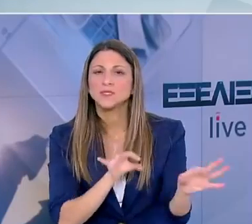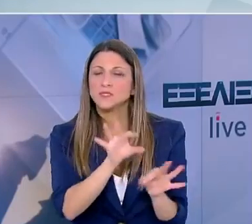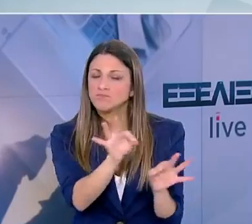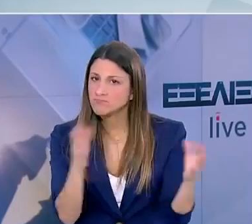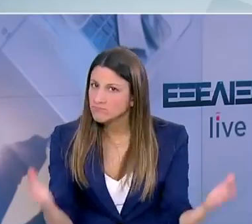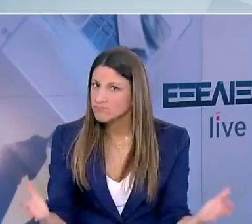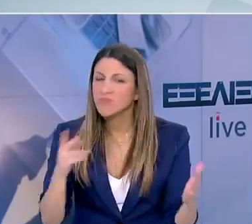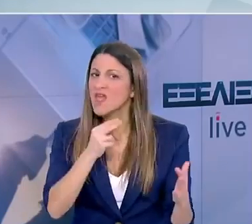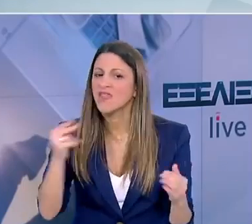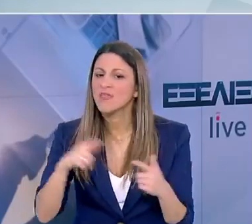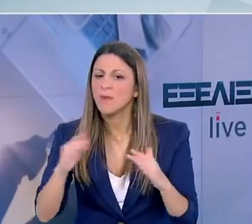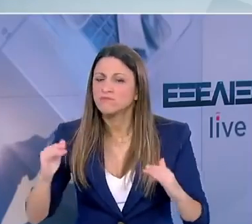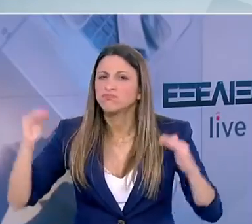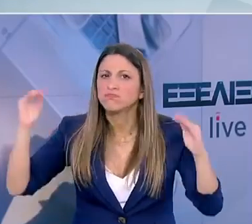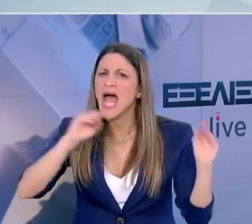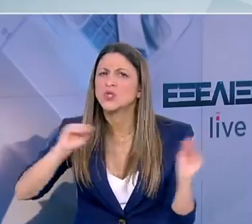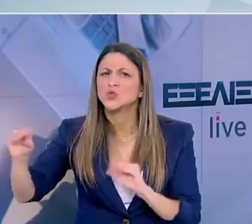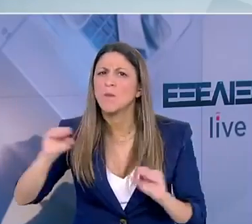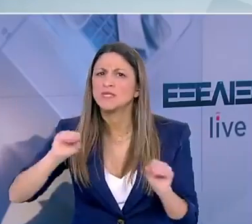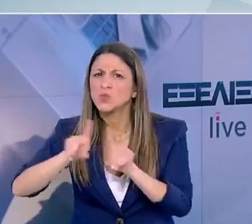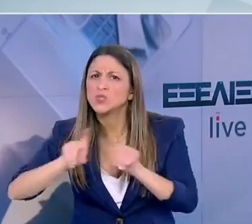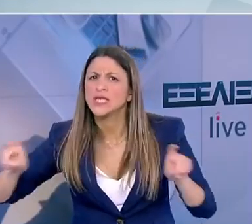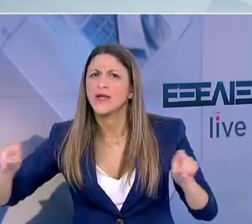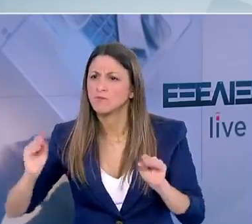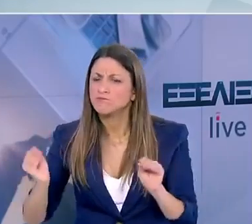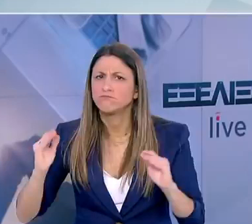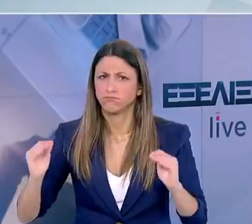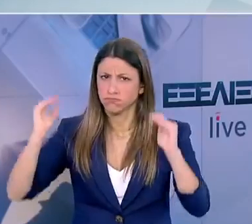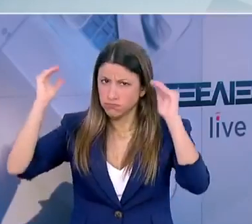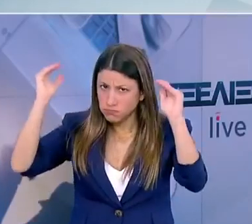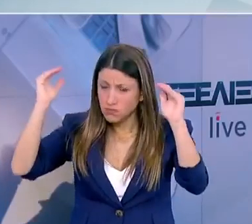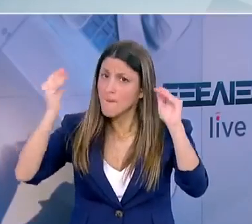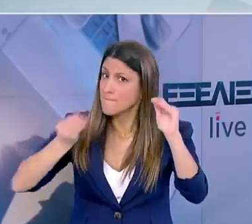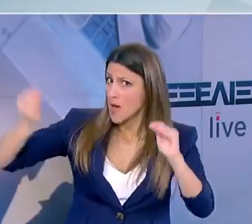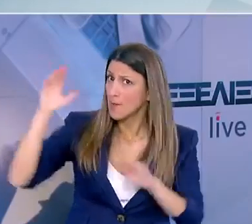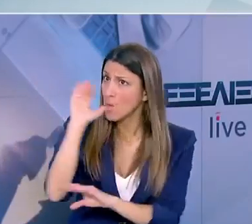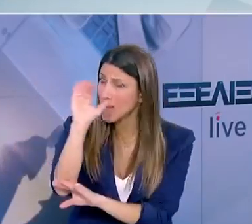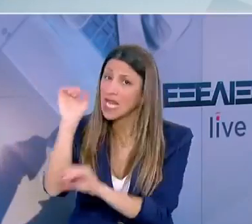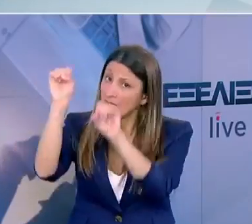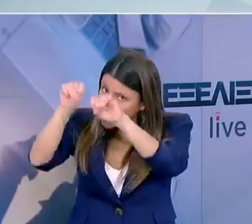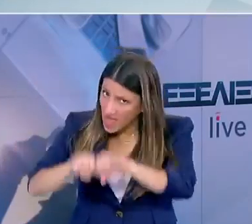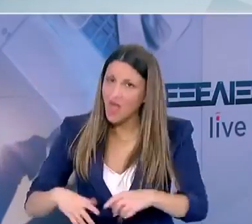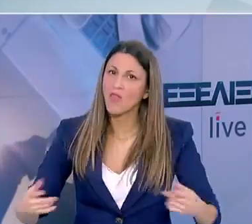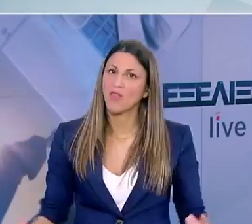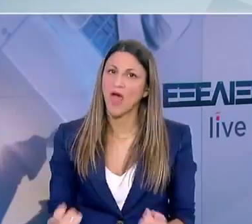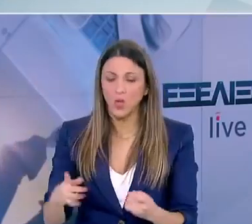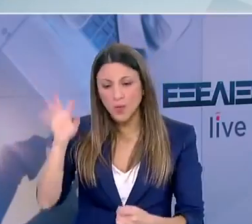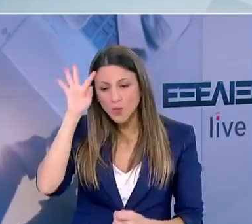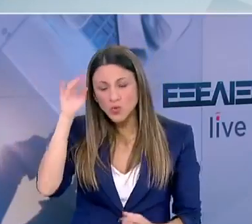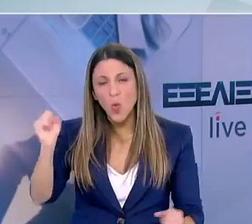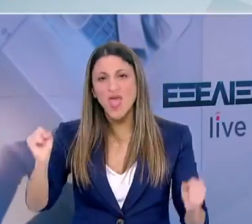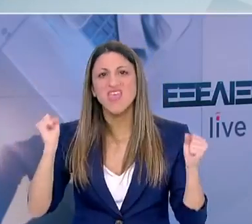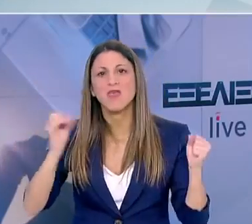οποιαδήποτε αναβάθμιση εξοπλισμού, οποιαδήποτε προμήθεια γίνεται και θα γίνεται προκειμένου να διασφαλίσουμε το